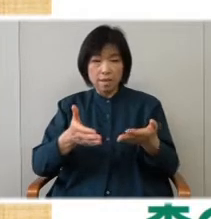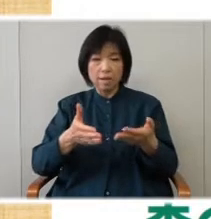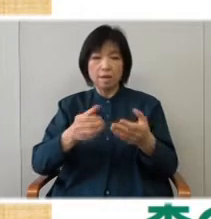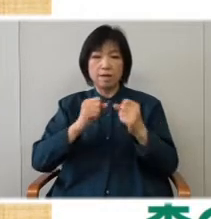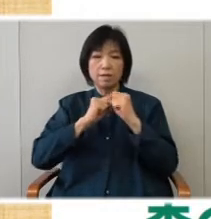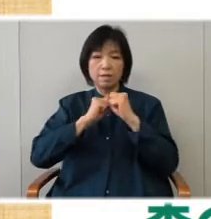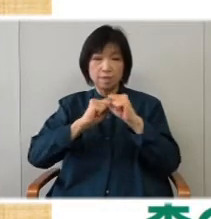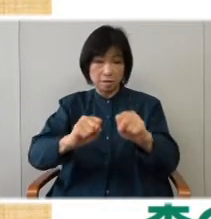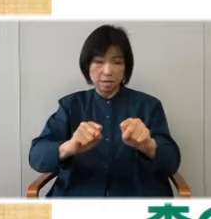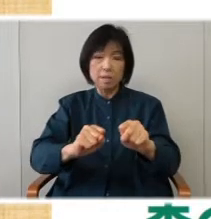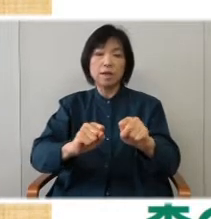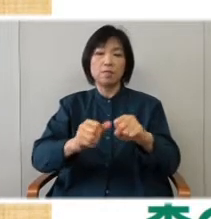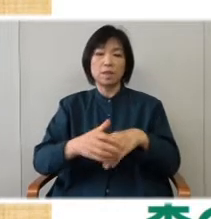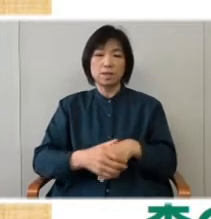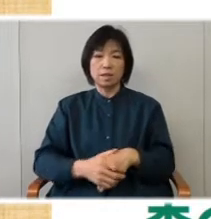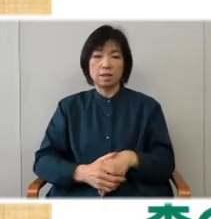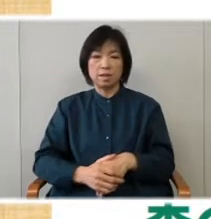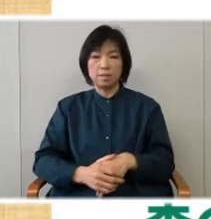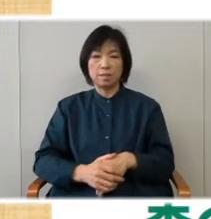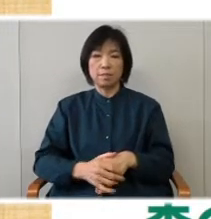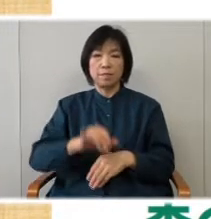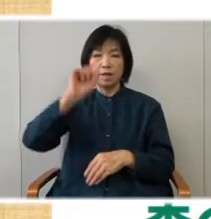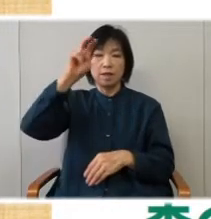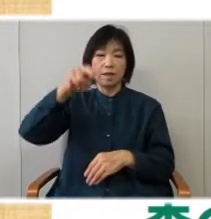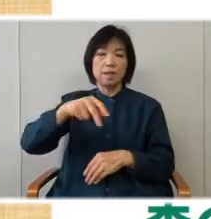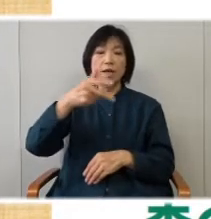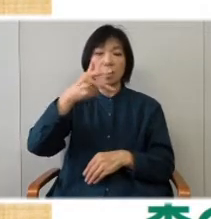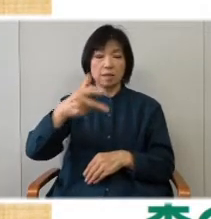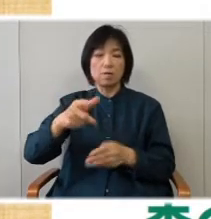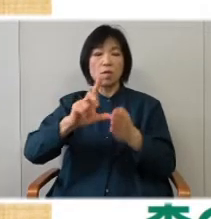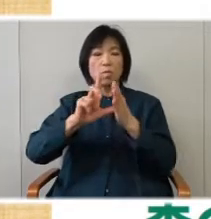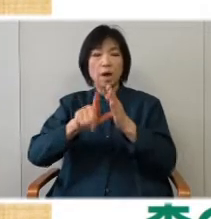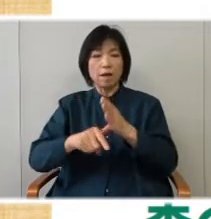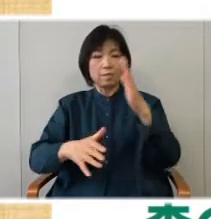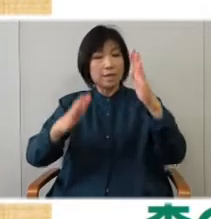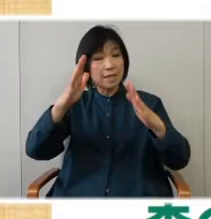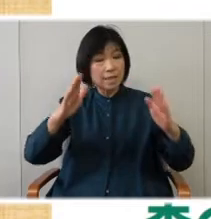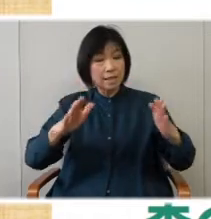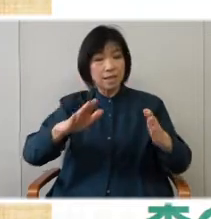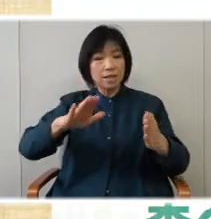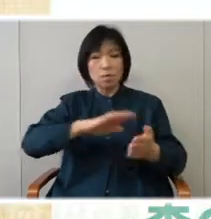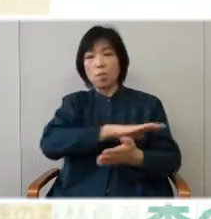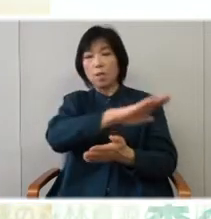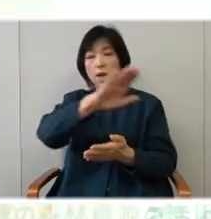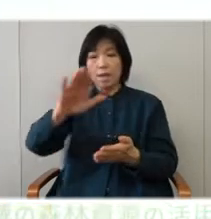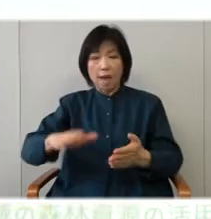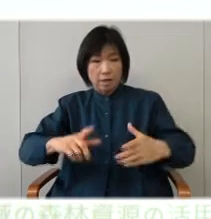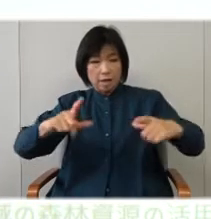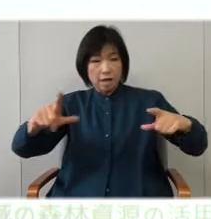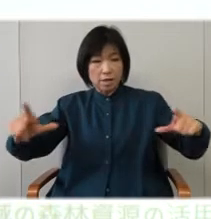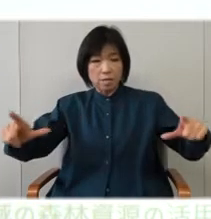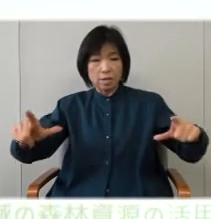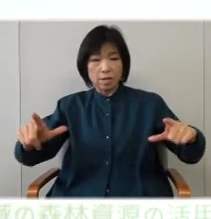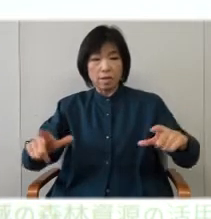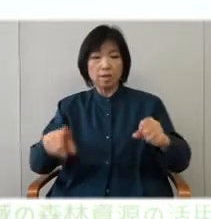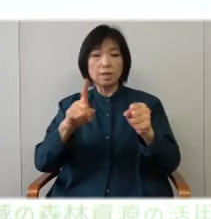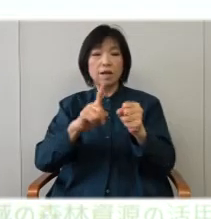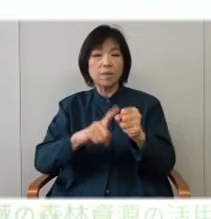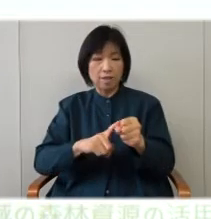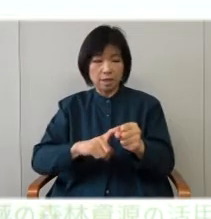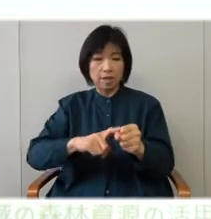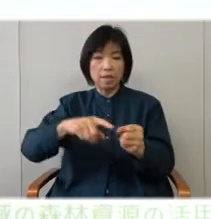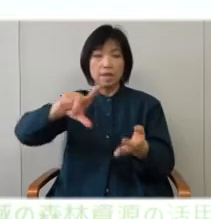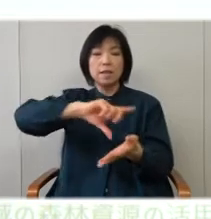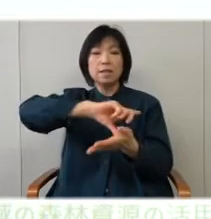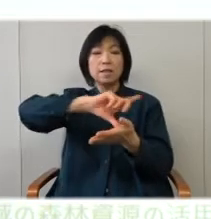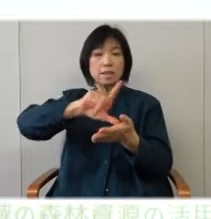ります。で、まあ、伊那市はまあ森林面積が非常に多いわけでありまして、まあ、この地域の資源を